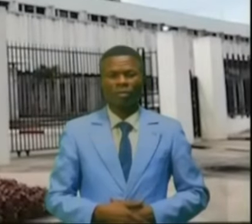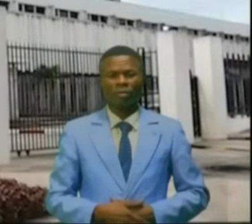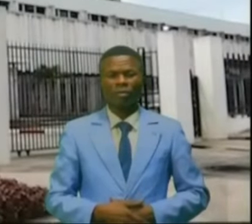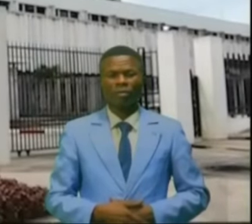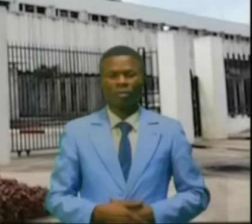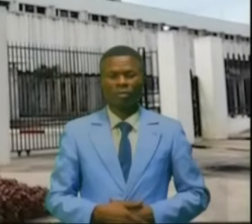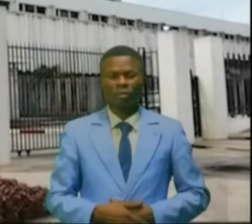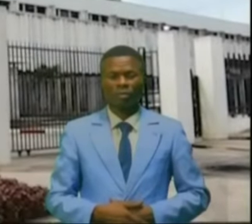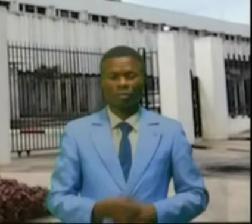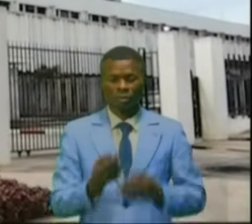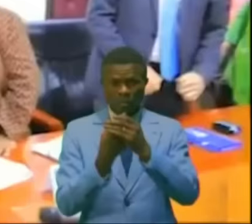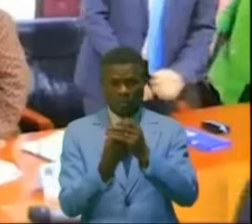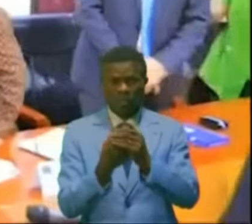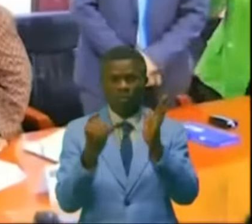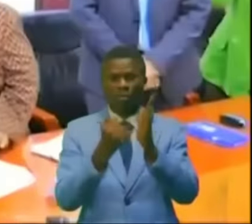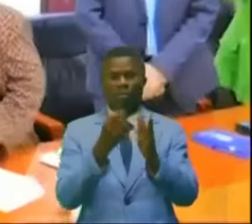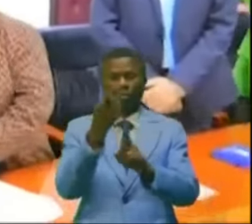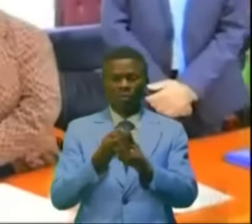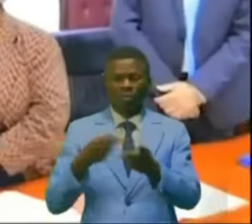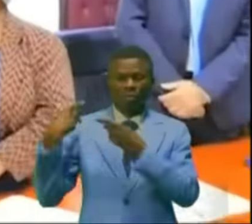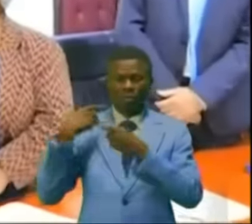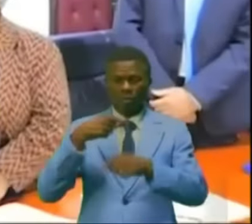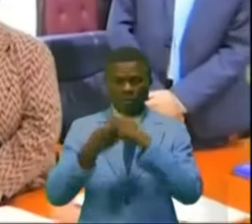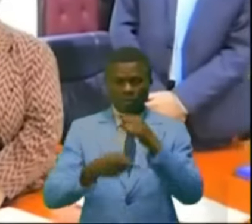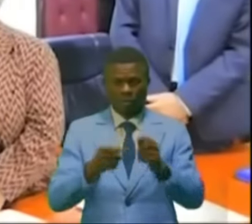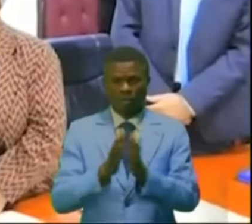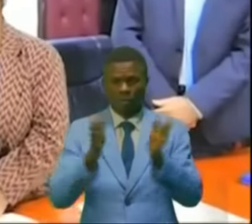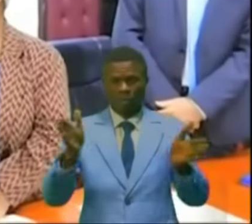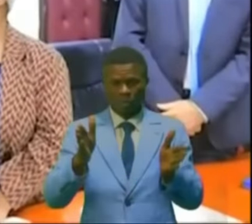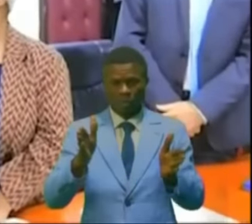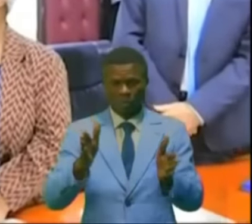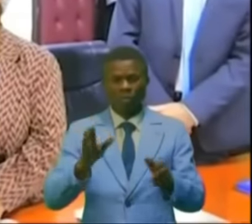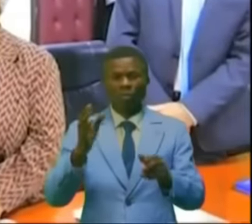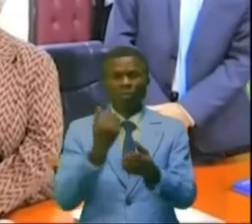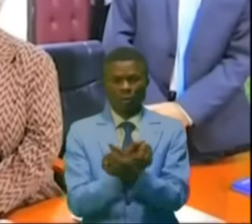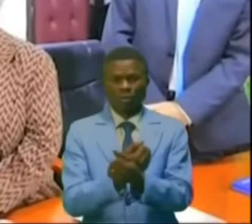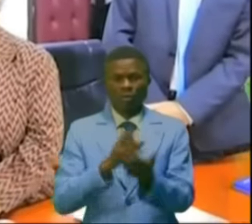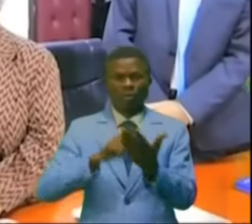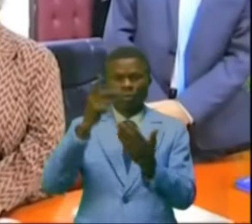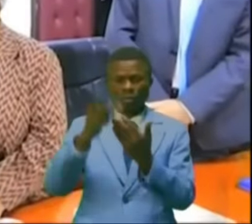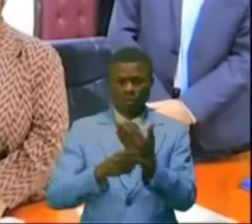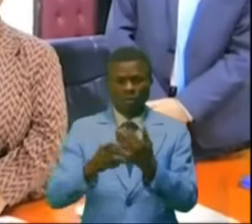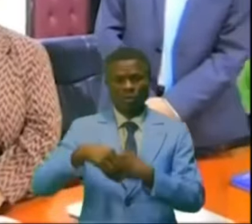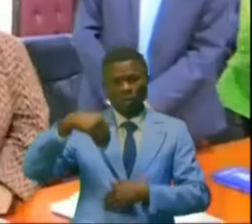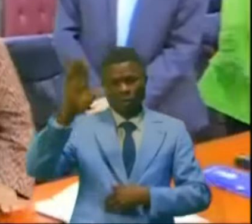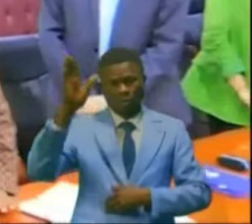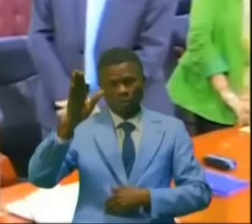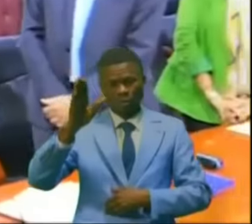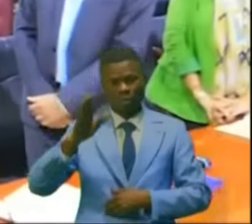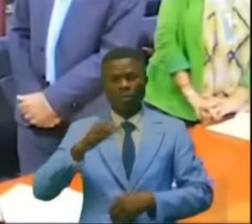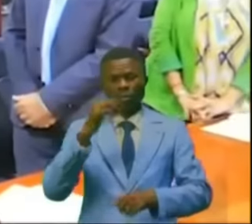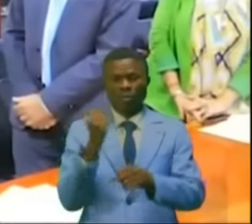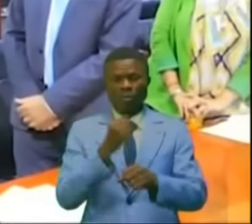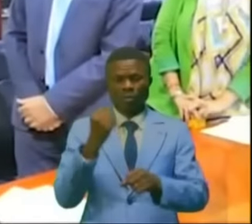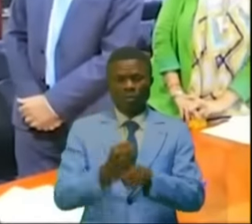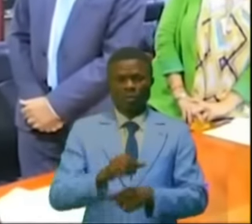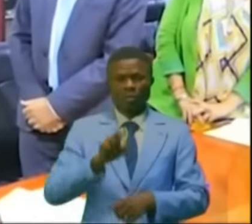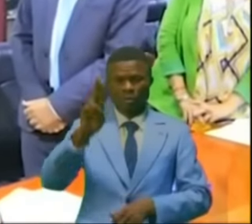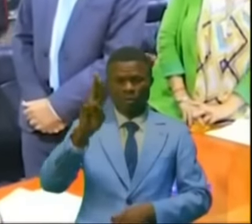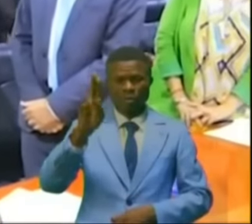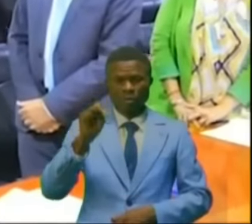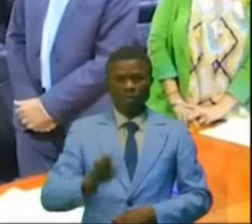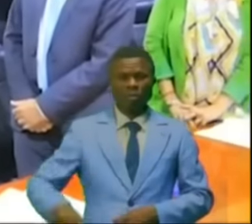Ça va faire bientôt 6 mois depuis le début officiel de la mise en application du plan de désengagement de la mission de l'ONU en